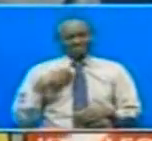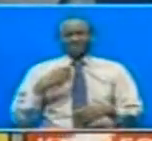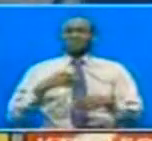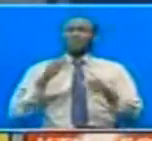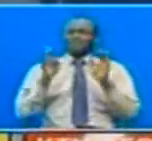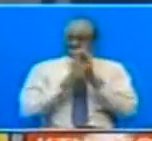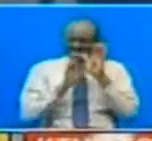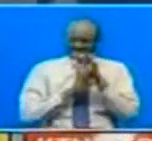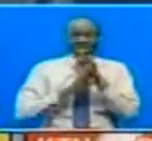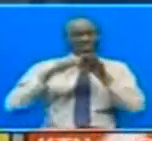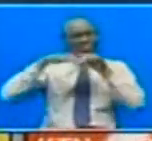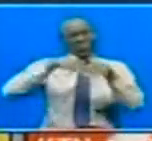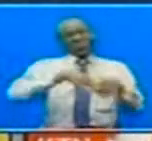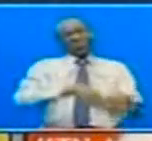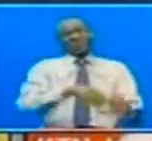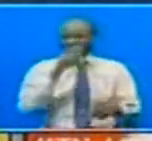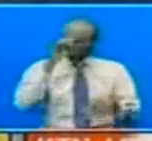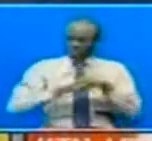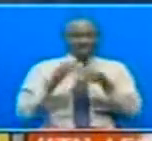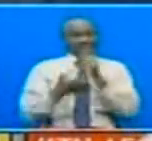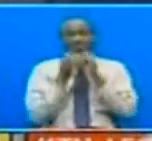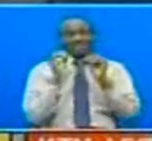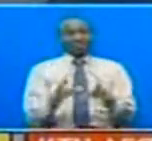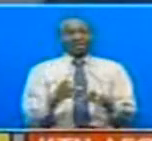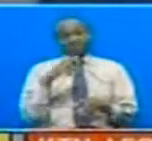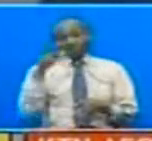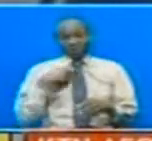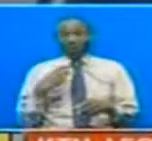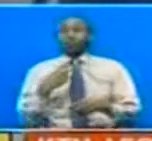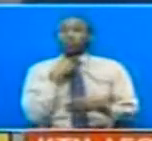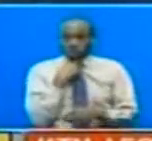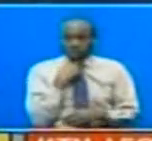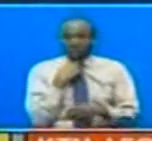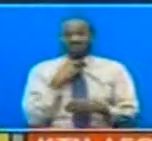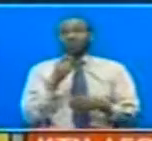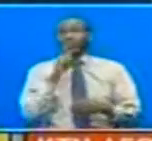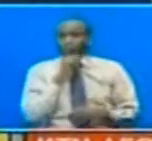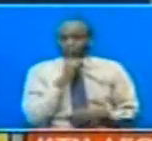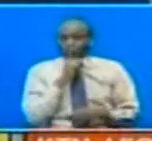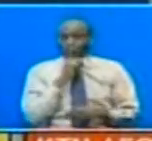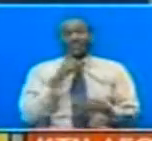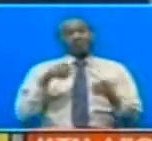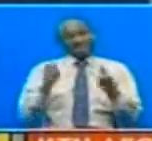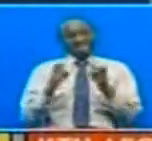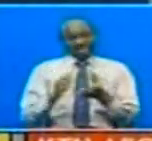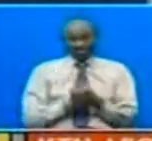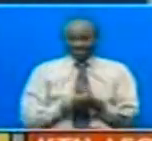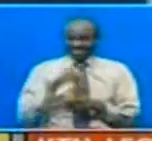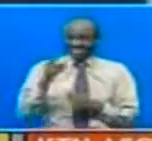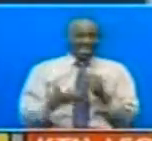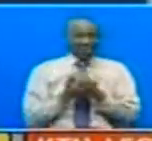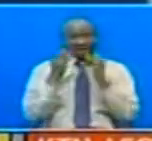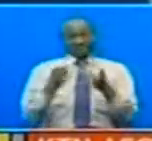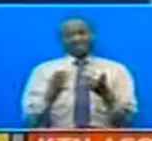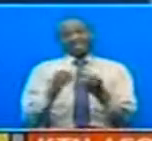bill targeted at gagging the media. They have brought a very retrogressive miscellaneous